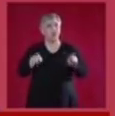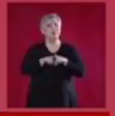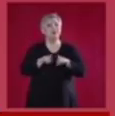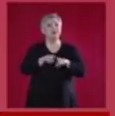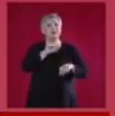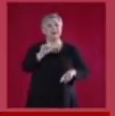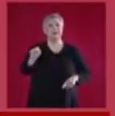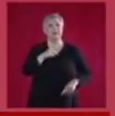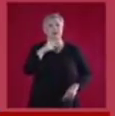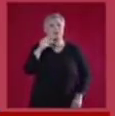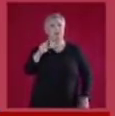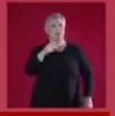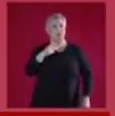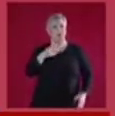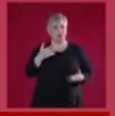μαζί